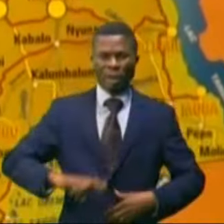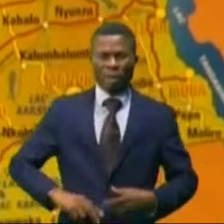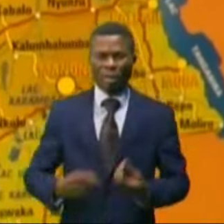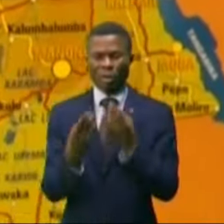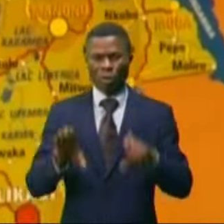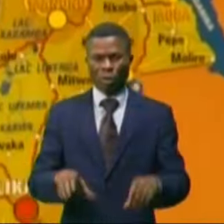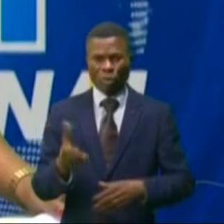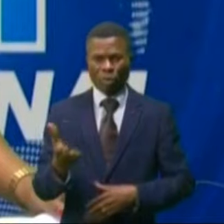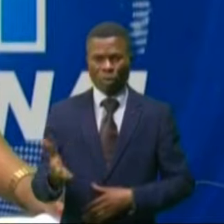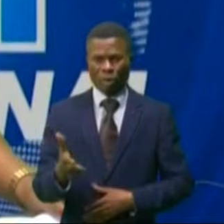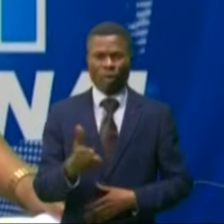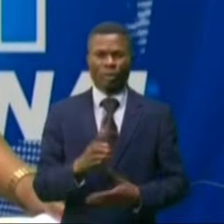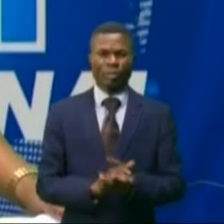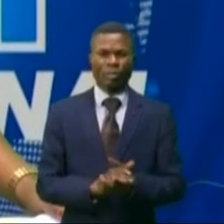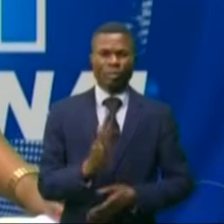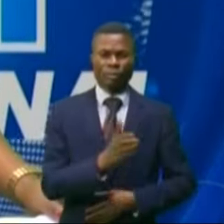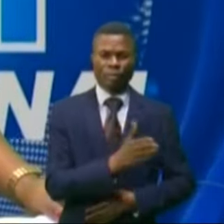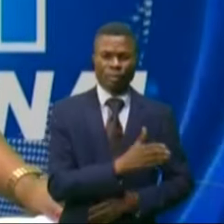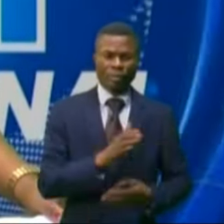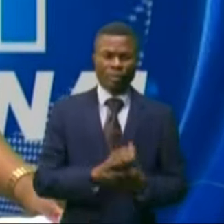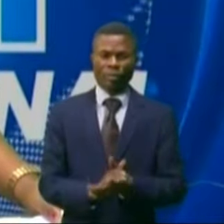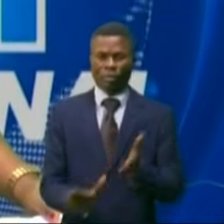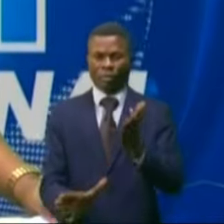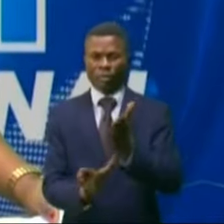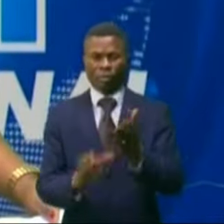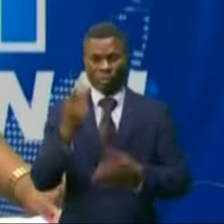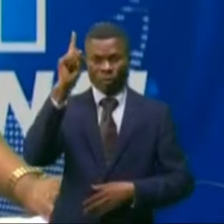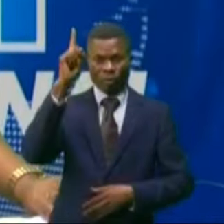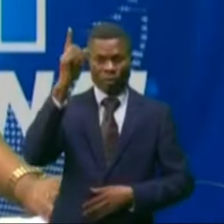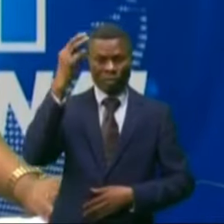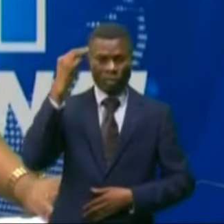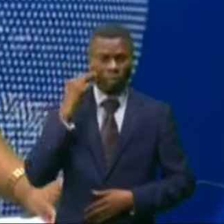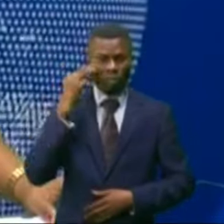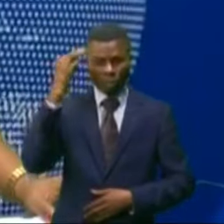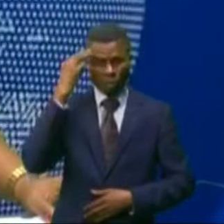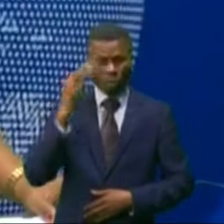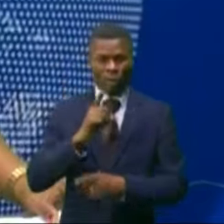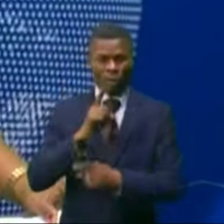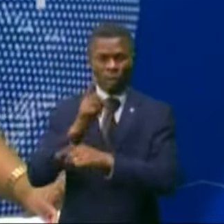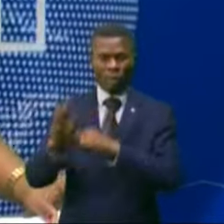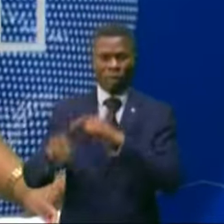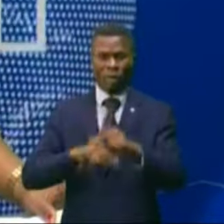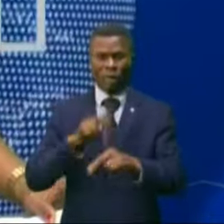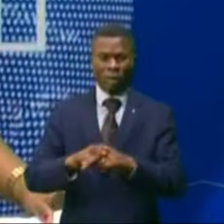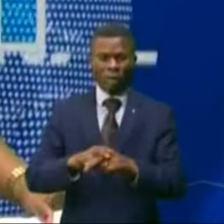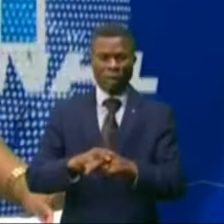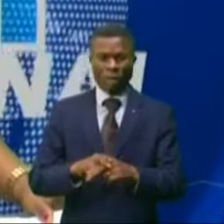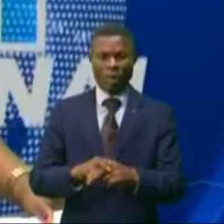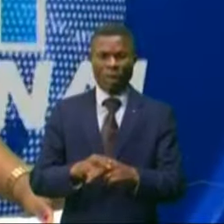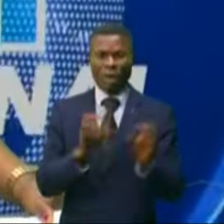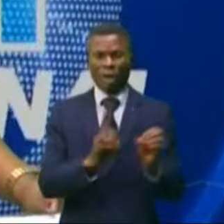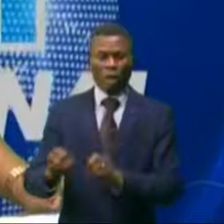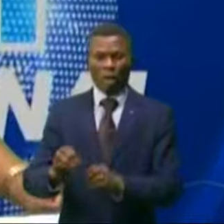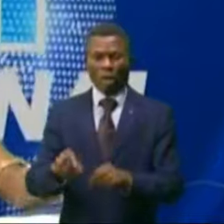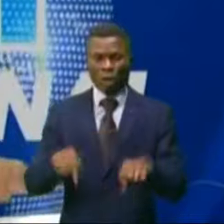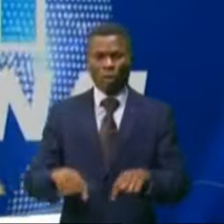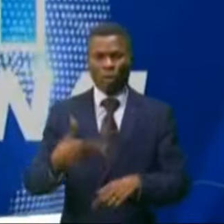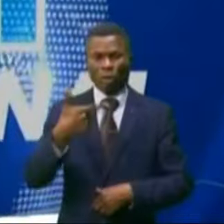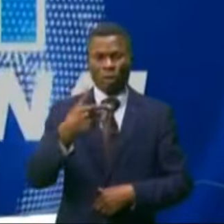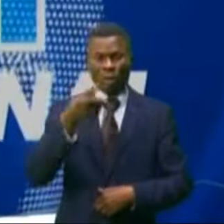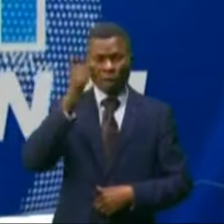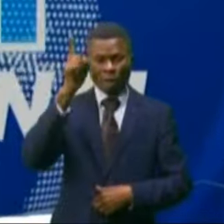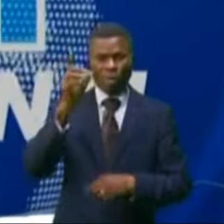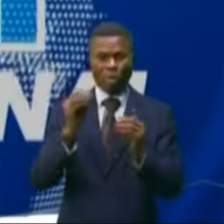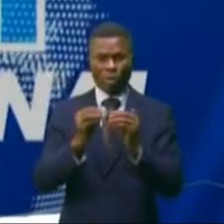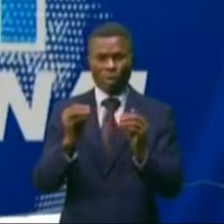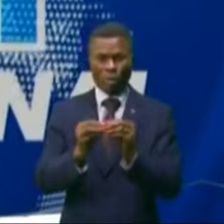Congo. Le vice-premier ministre, ministre de la Défense nationale, a présidé ce mardi la première